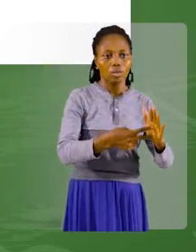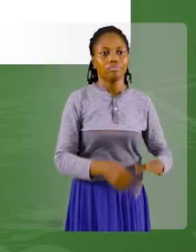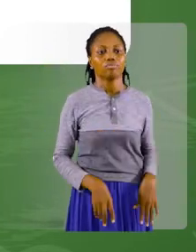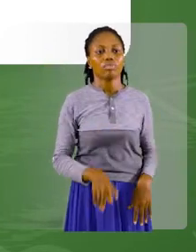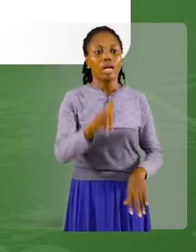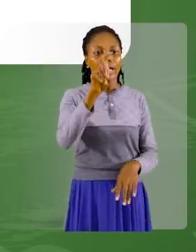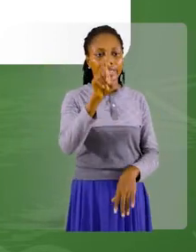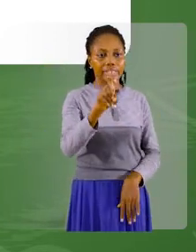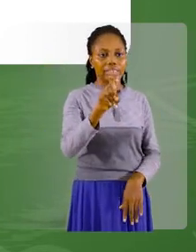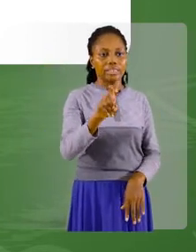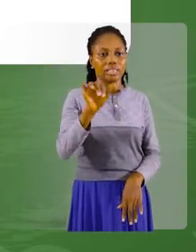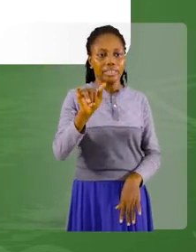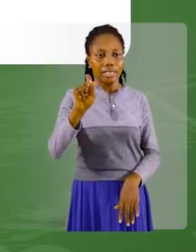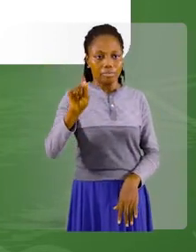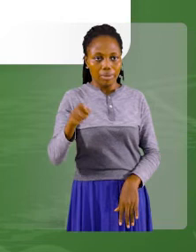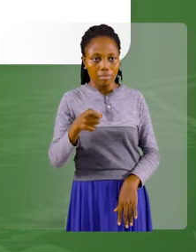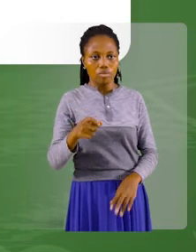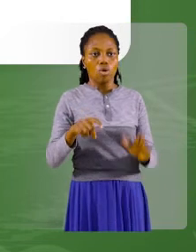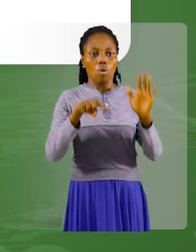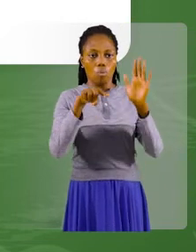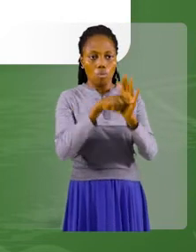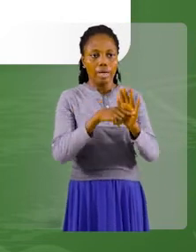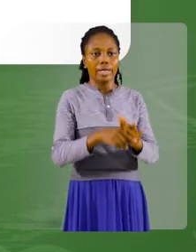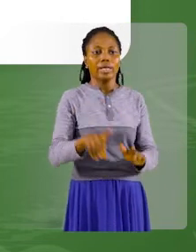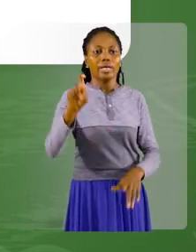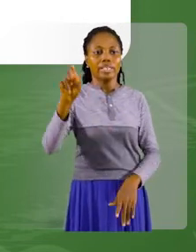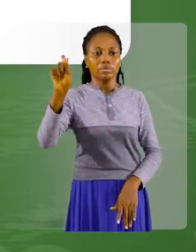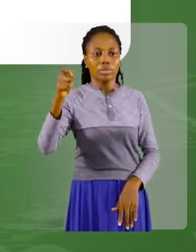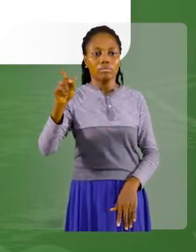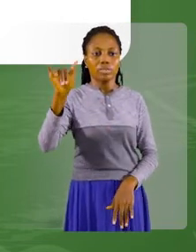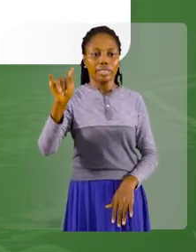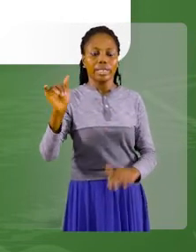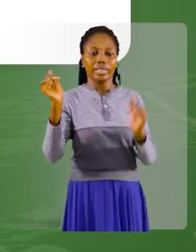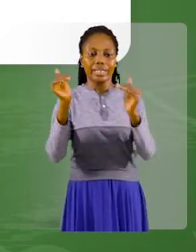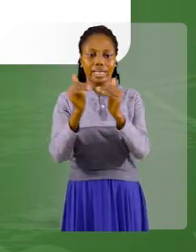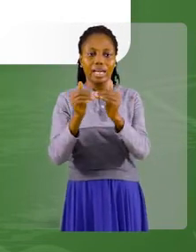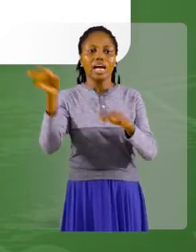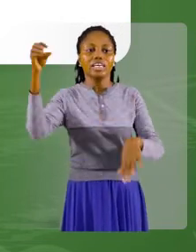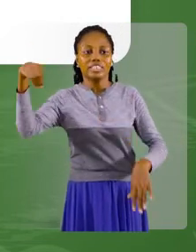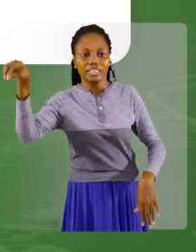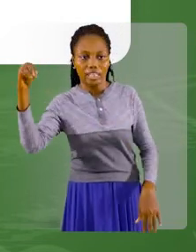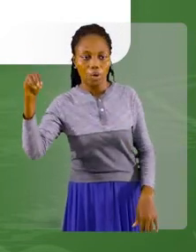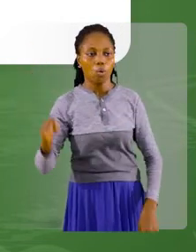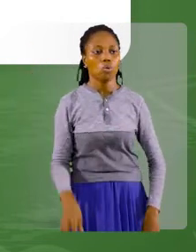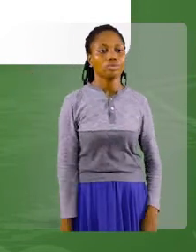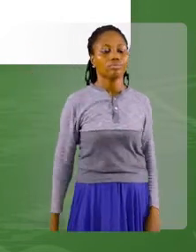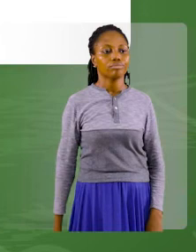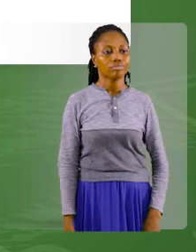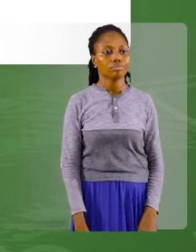X, Y' moins X', Y égale à